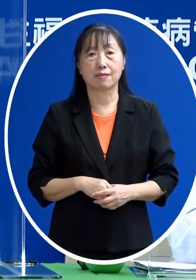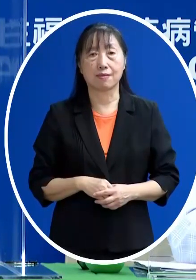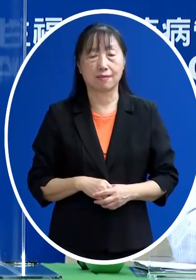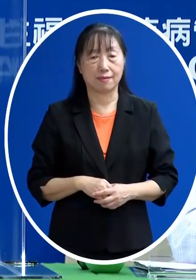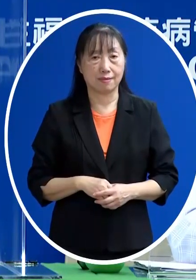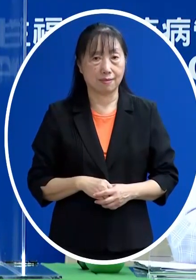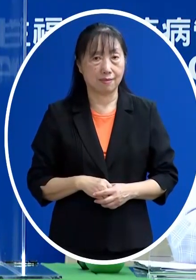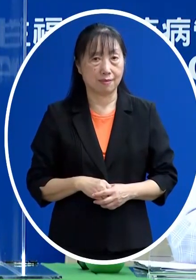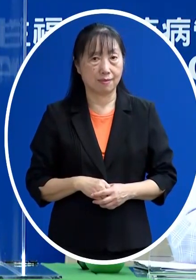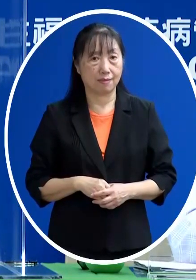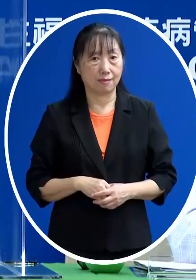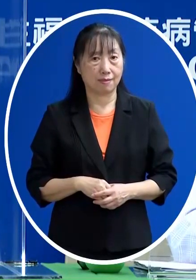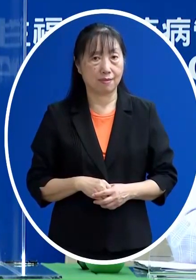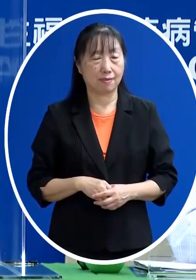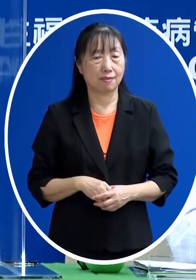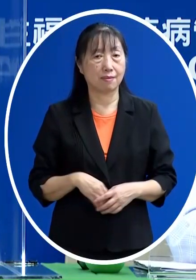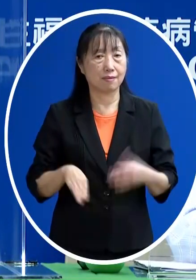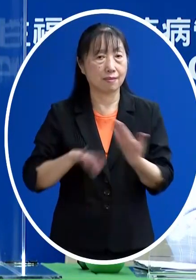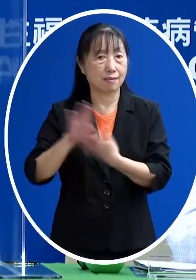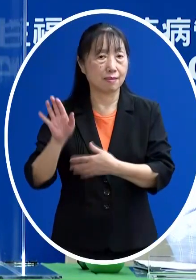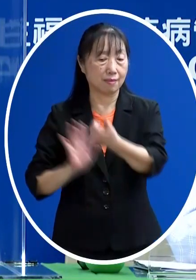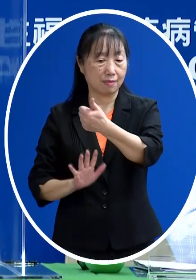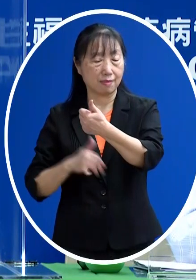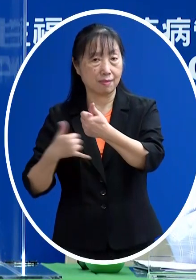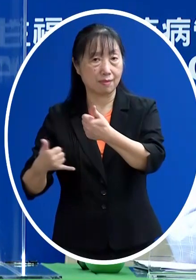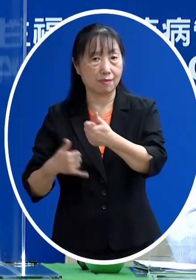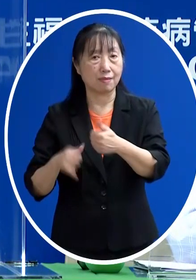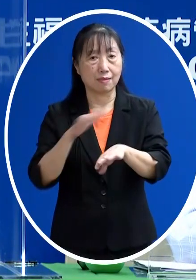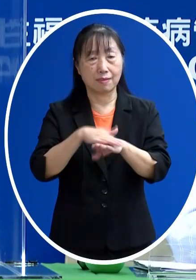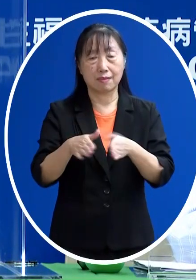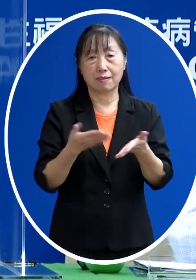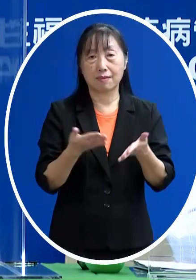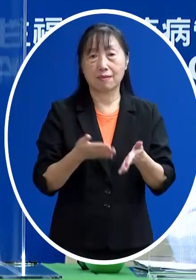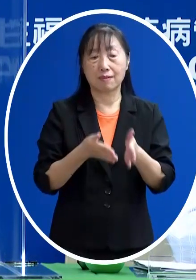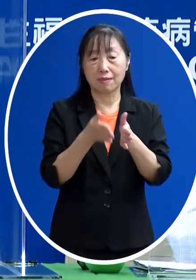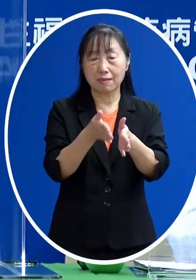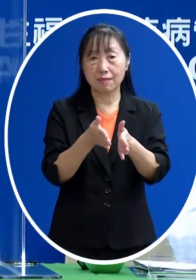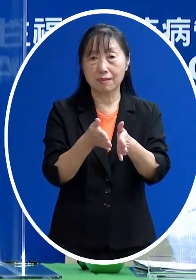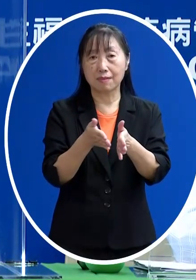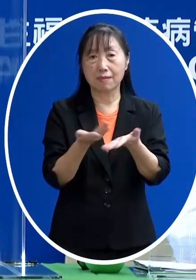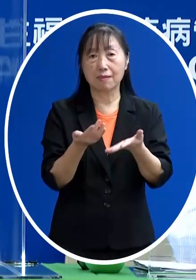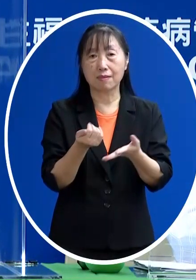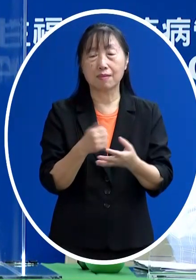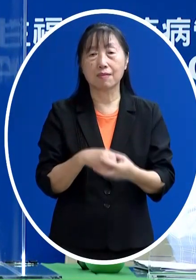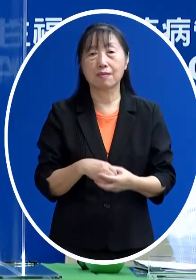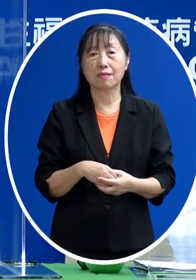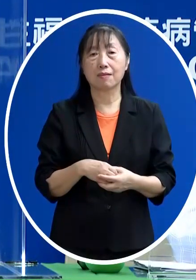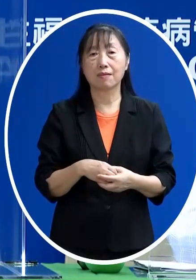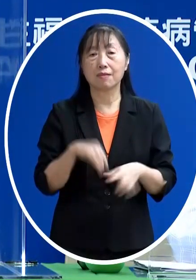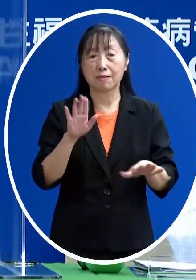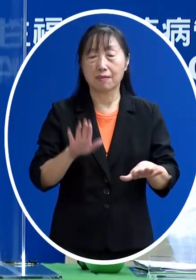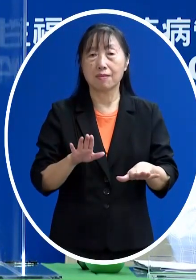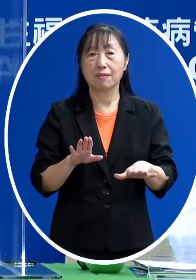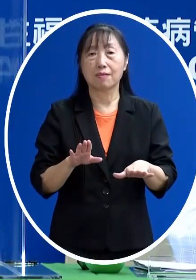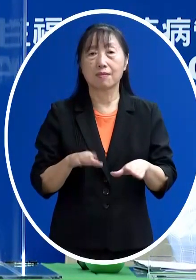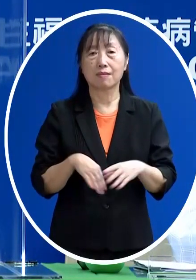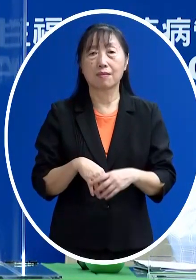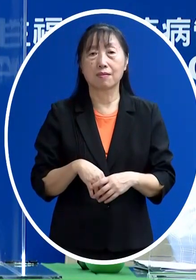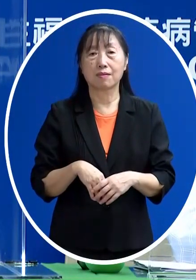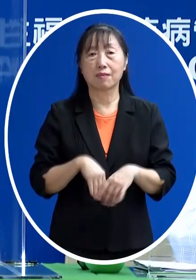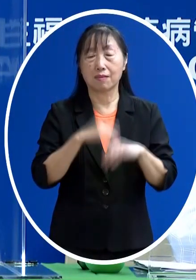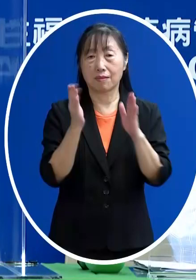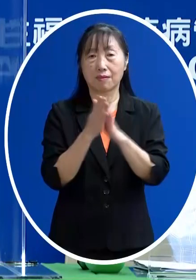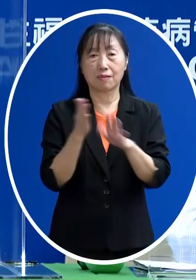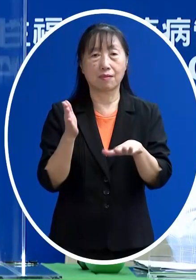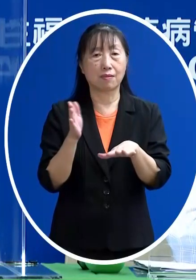外呢，哈，我们这个 IRB 的委员，哈，也要求就是说，哈，有这些虽然是最后，哦都不